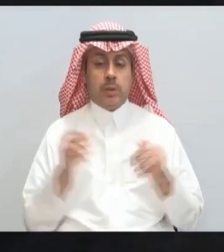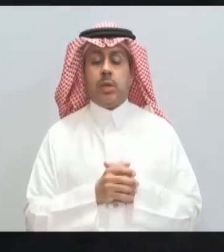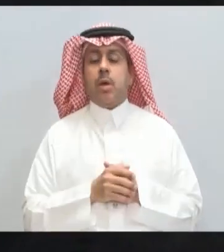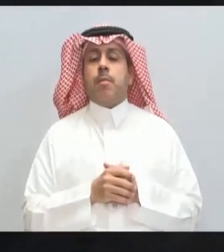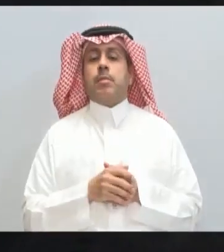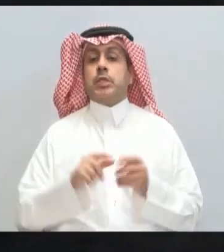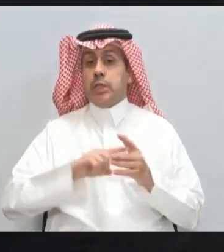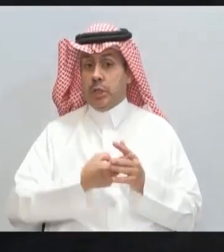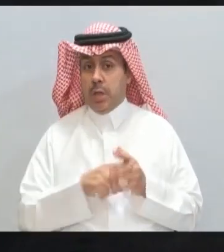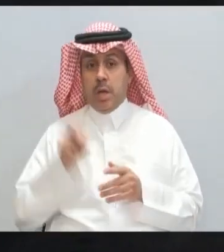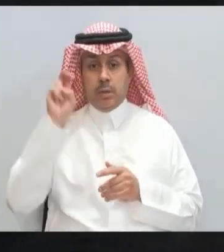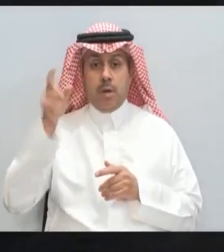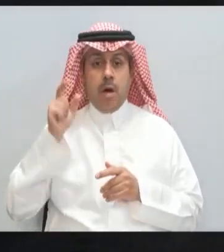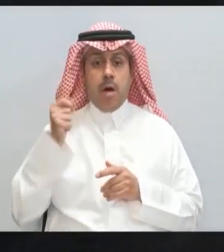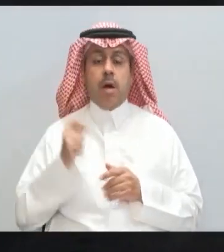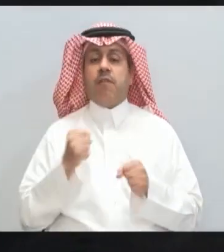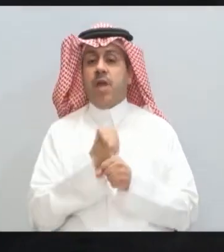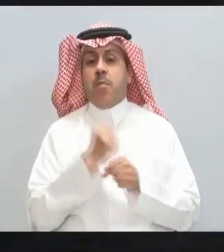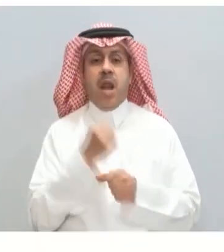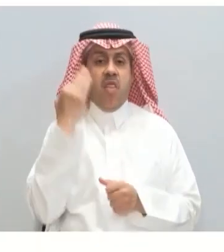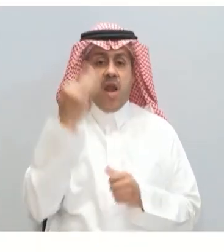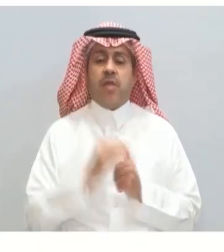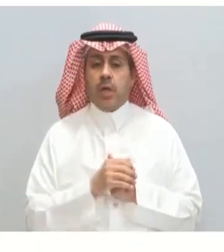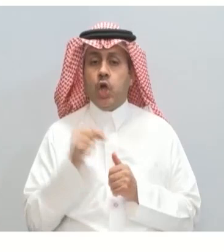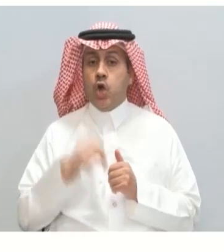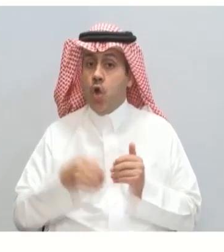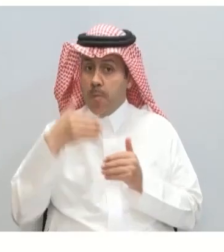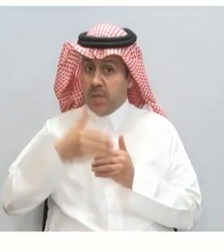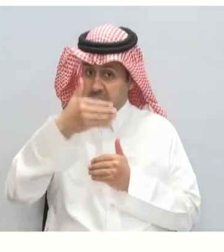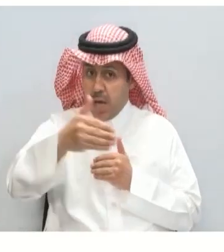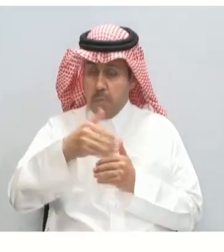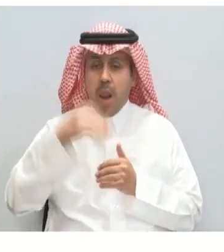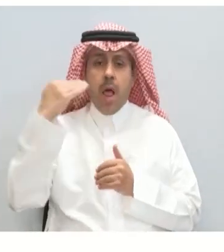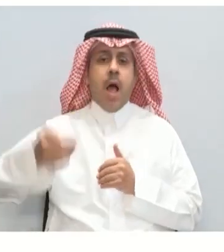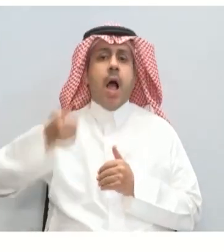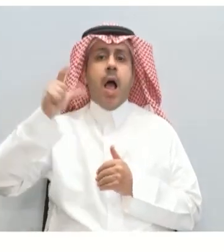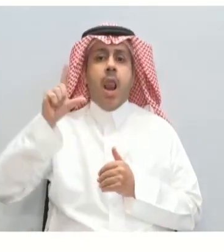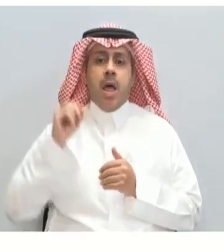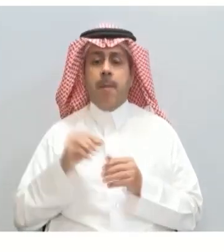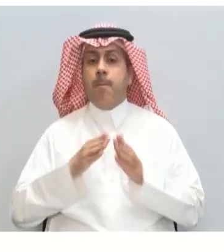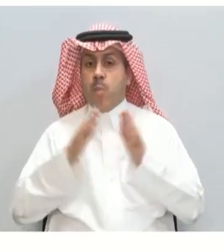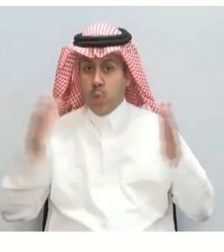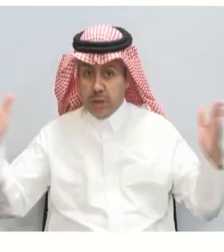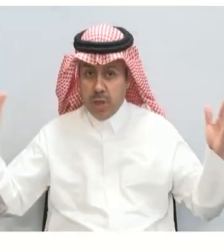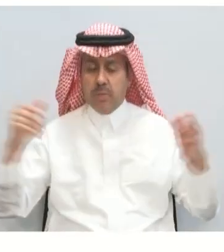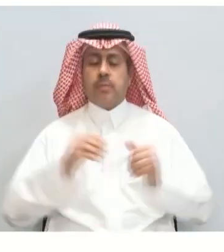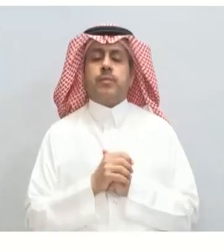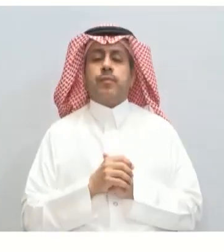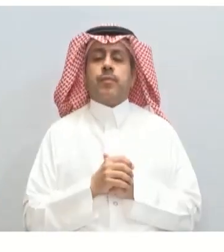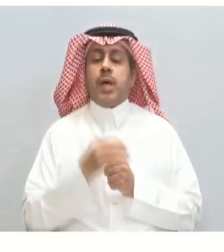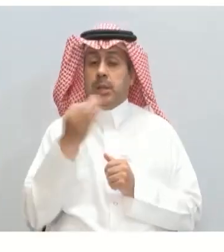القرار في الاعمال ثلاثه اليوم نستكمل الحاله الموسعه باذن الله سنتحدث عن الحاله